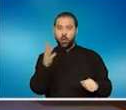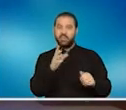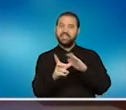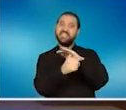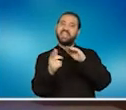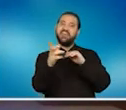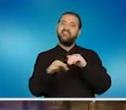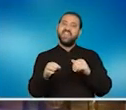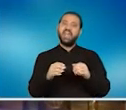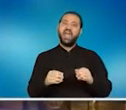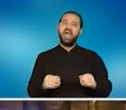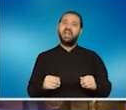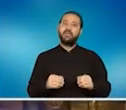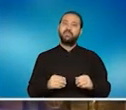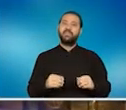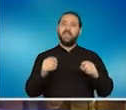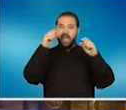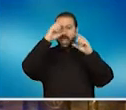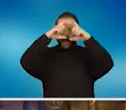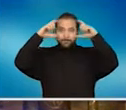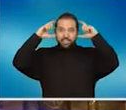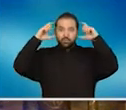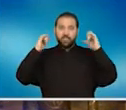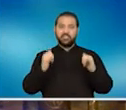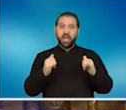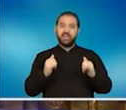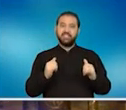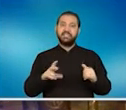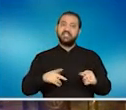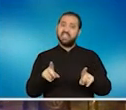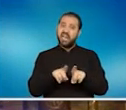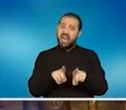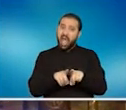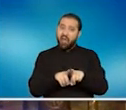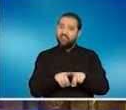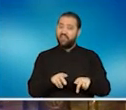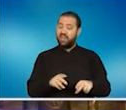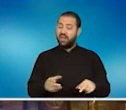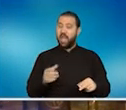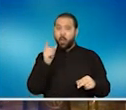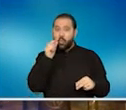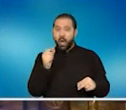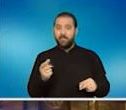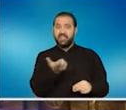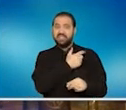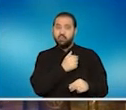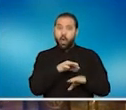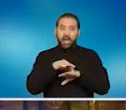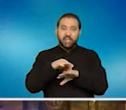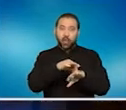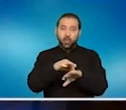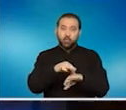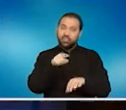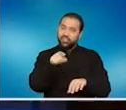păstrează până astăzi această modalitate de cooptare și de responsabilizare și